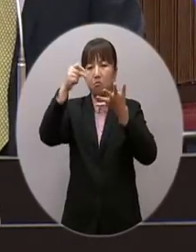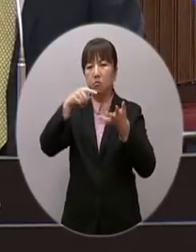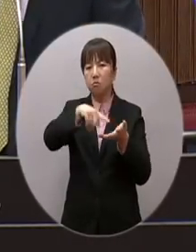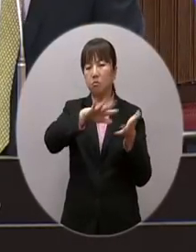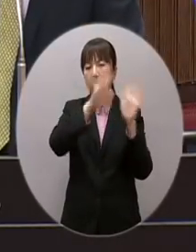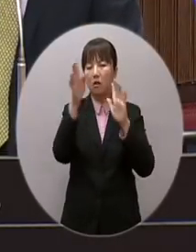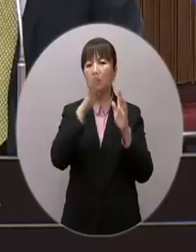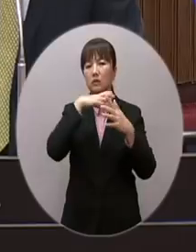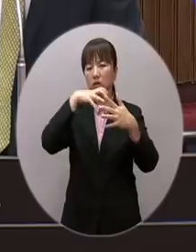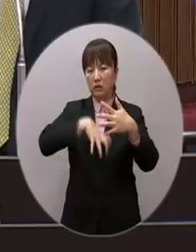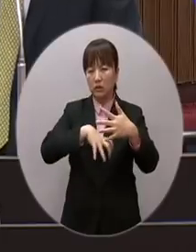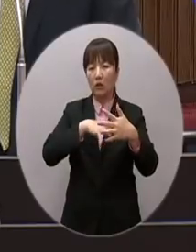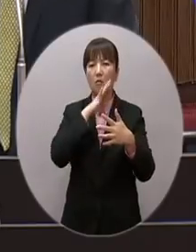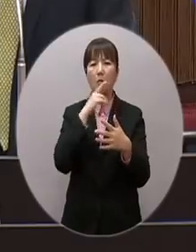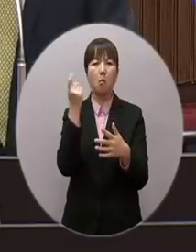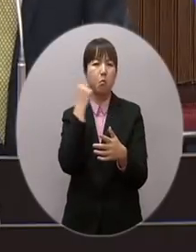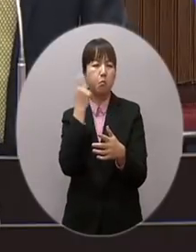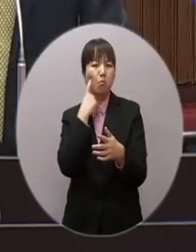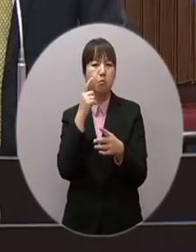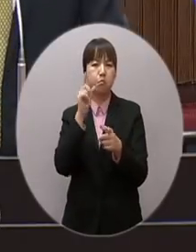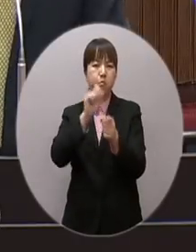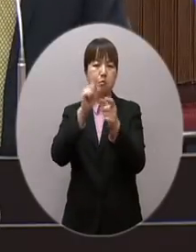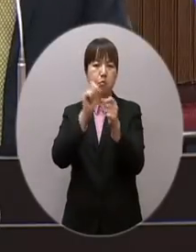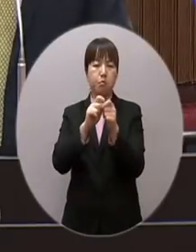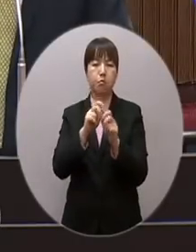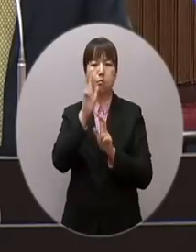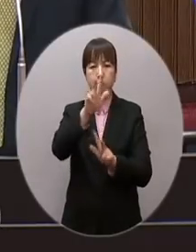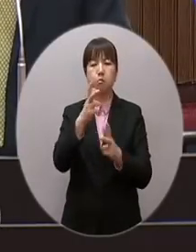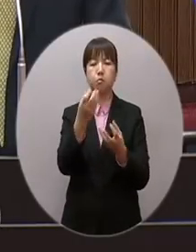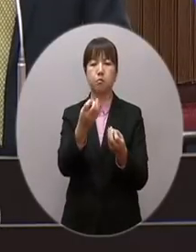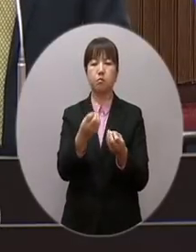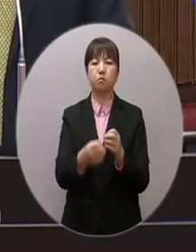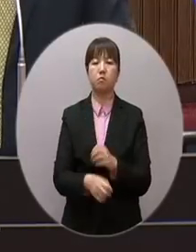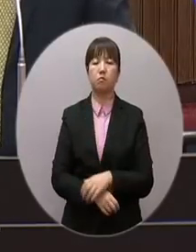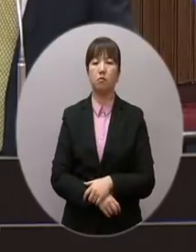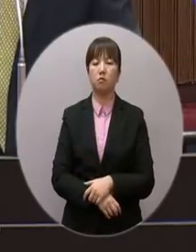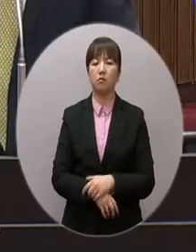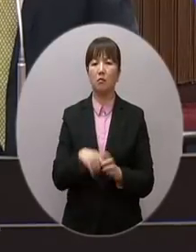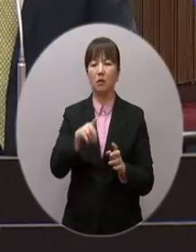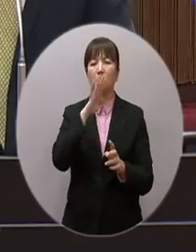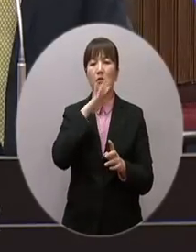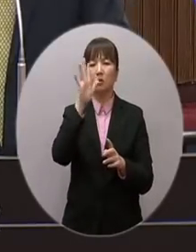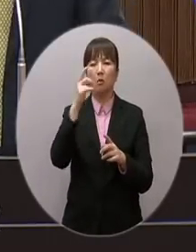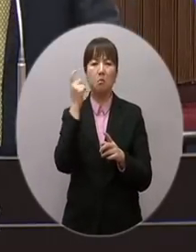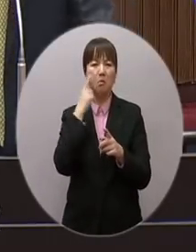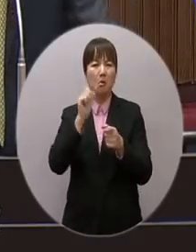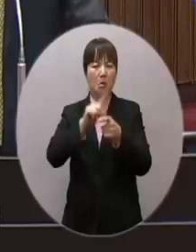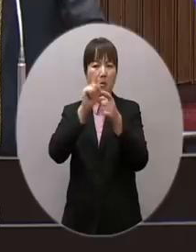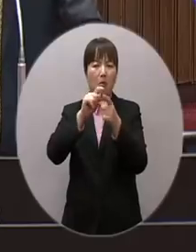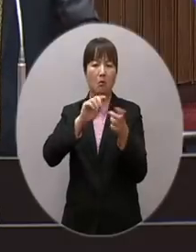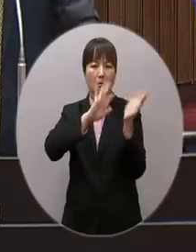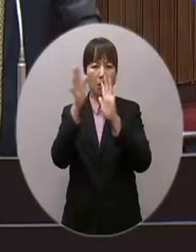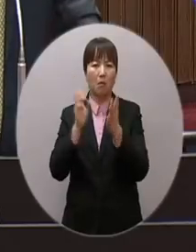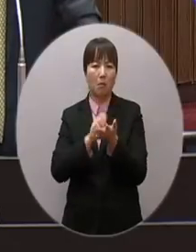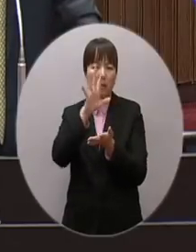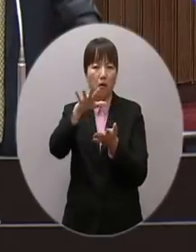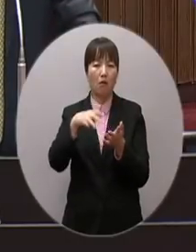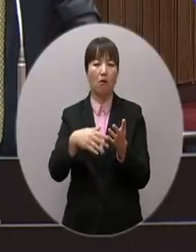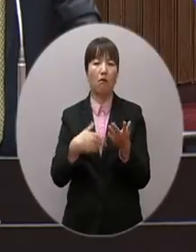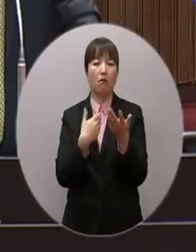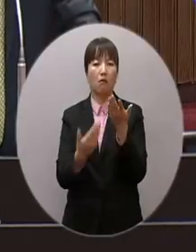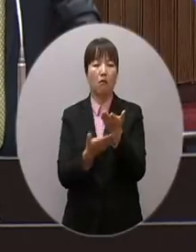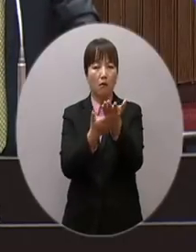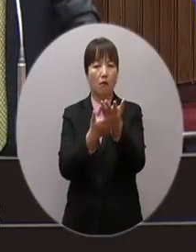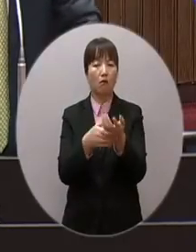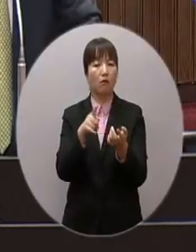这一种内容虚伪不实，内容虚伪不实， 灌水的造假报告。院长，您